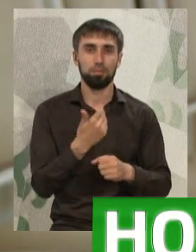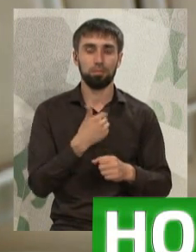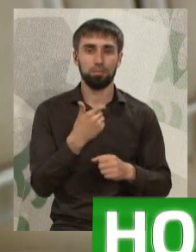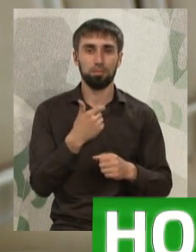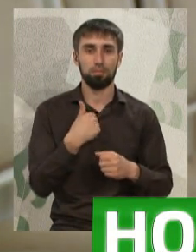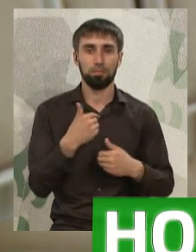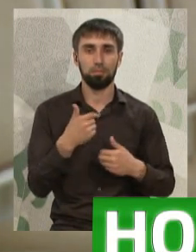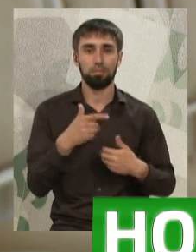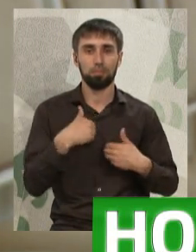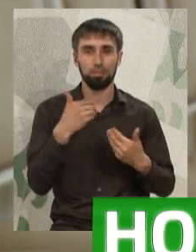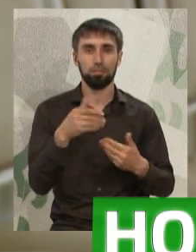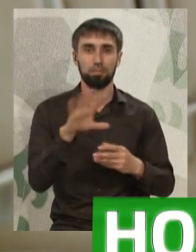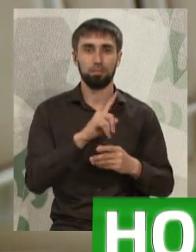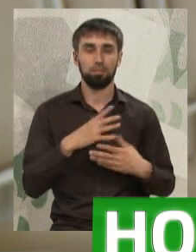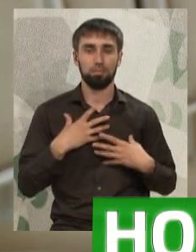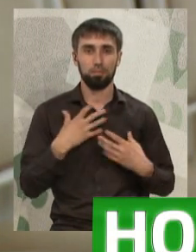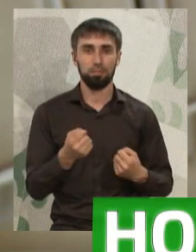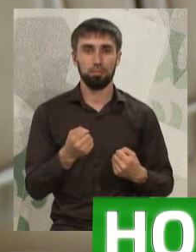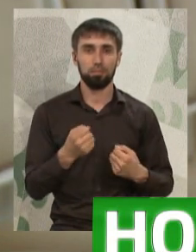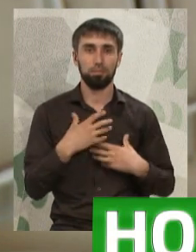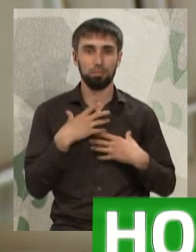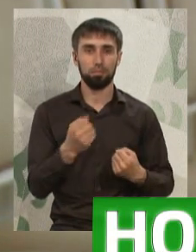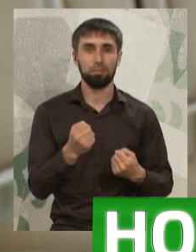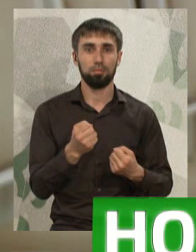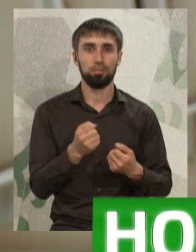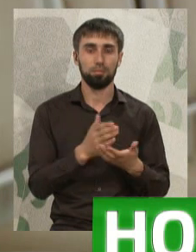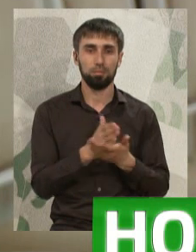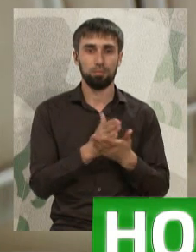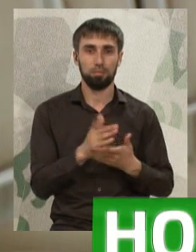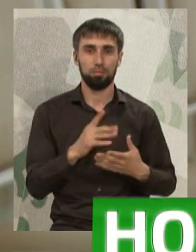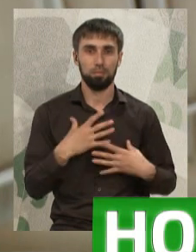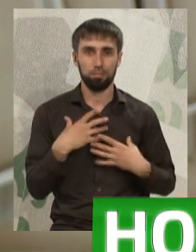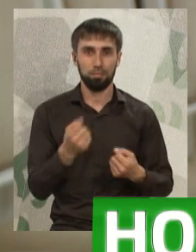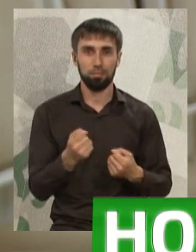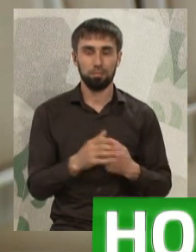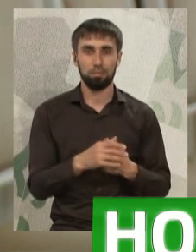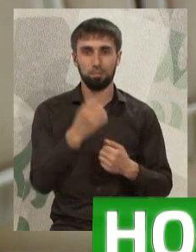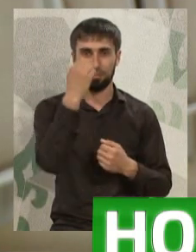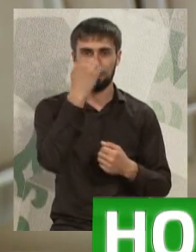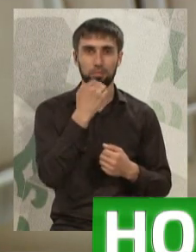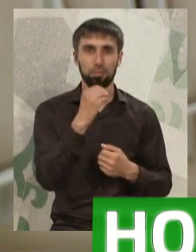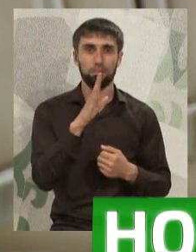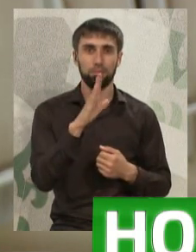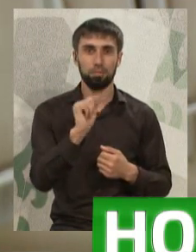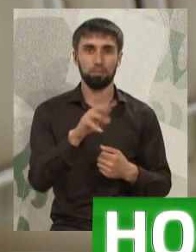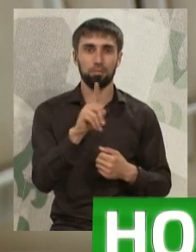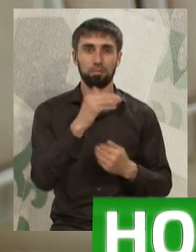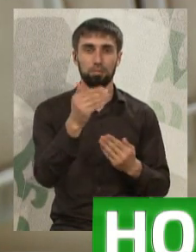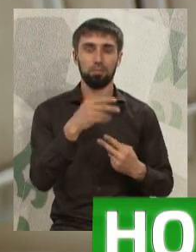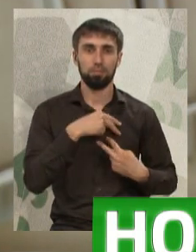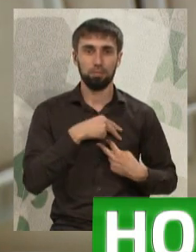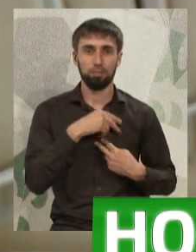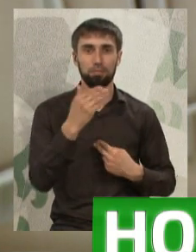пожелать, это здоровье. Здоровье, сохранение своего здоровья. Спасибо вам за ваш труд. Спасибо вам за